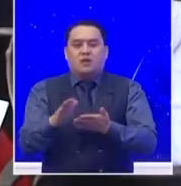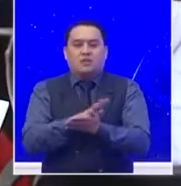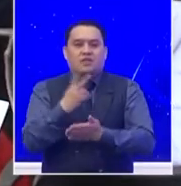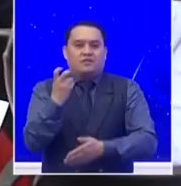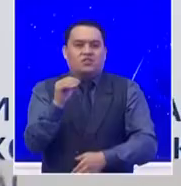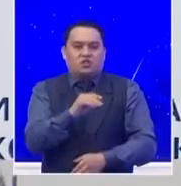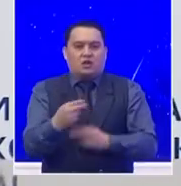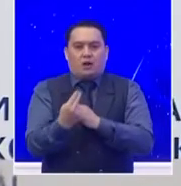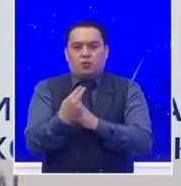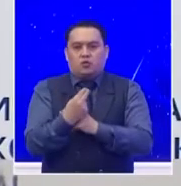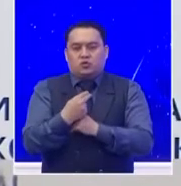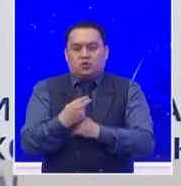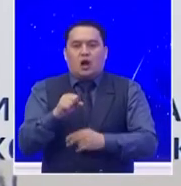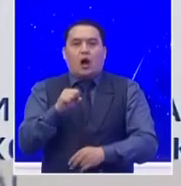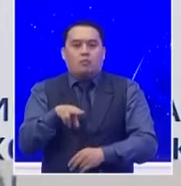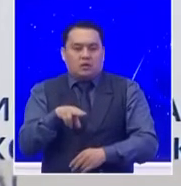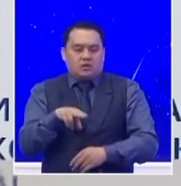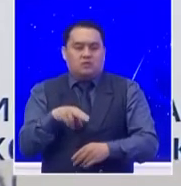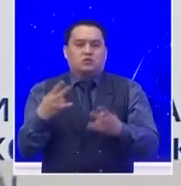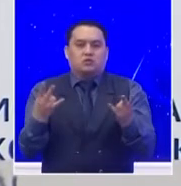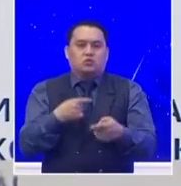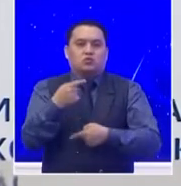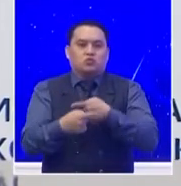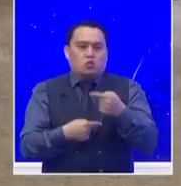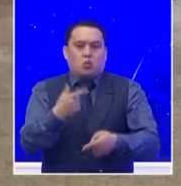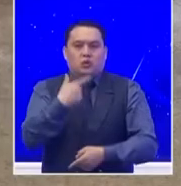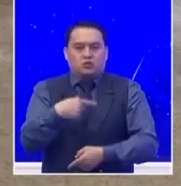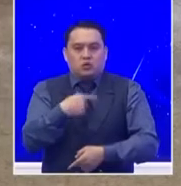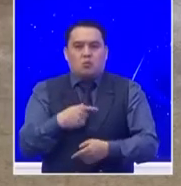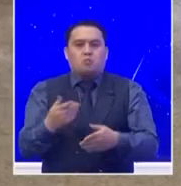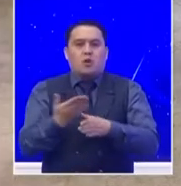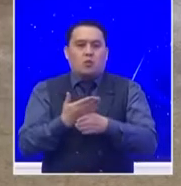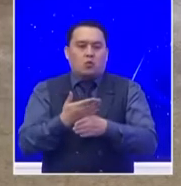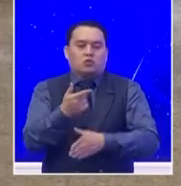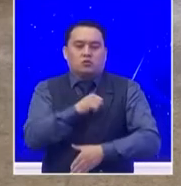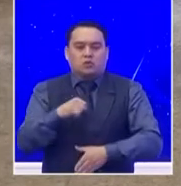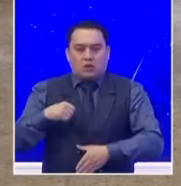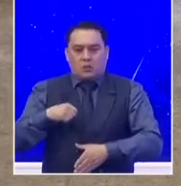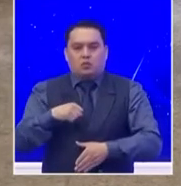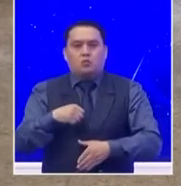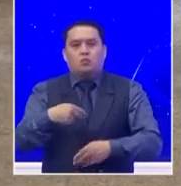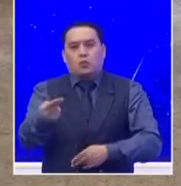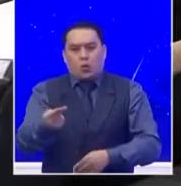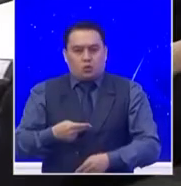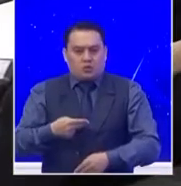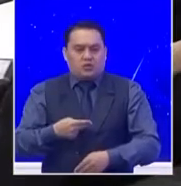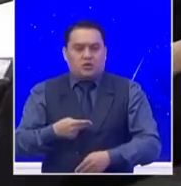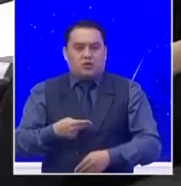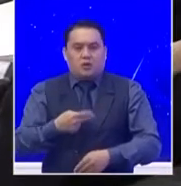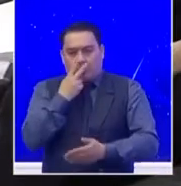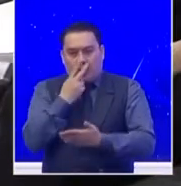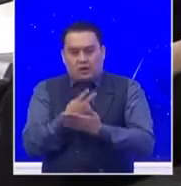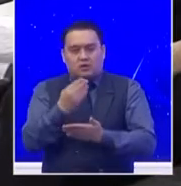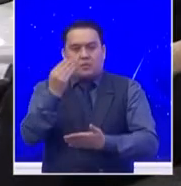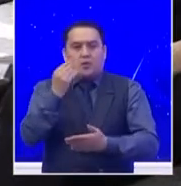человек пройдут обучение до конца апреля. Обходя дома, добровольцы помогут всем желающим получить электронную цифровую подпись, а также наглядным